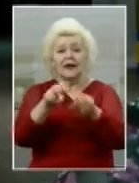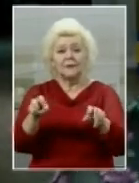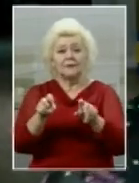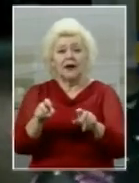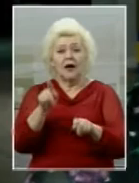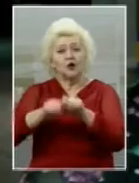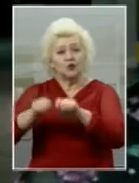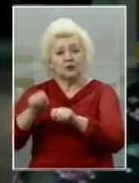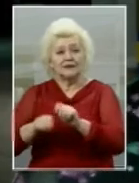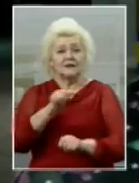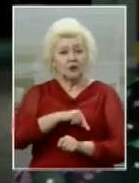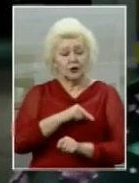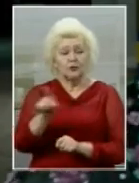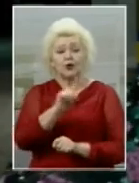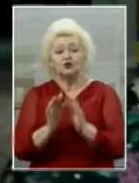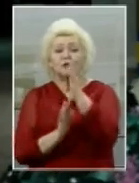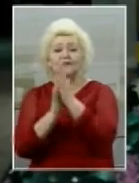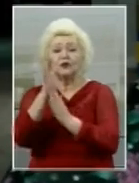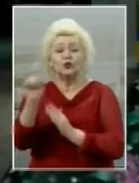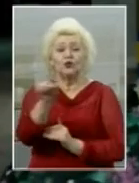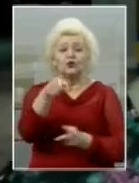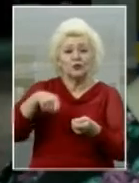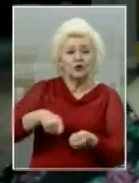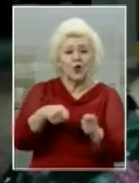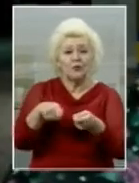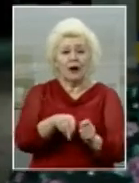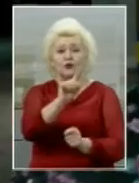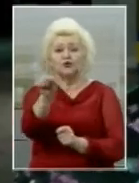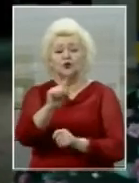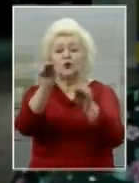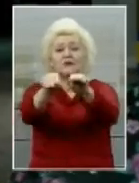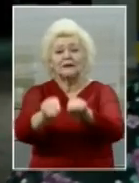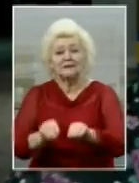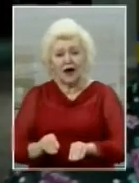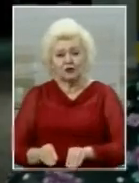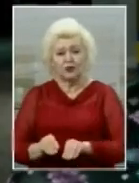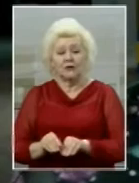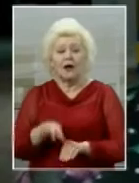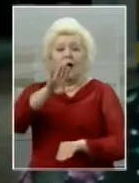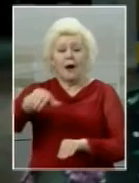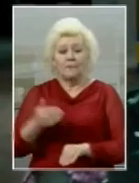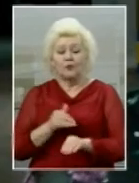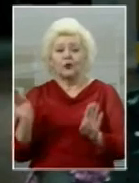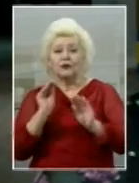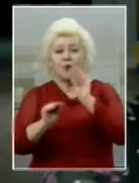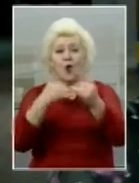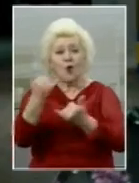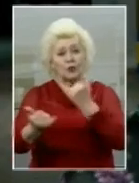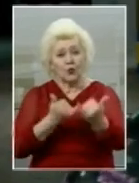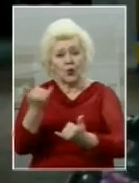експериментально-дослідницькою роботою. Щось вирощують, щось там копають, щось там висаджують, потім оброблюють,